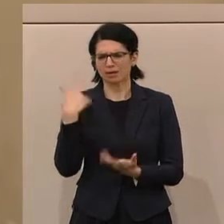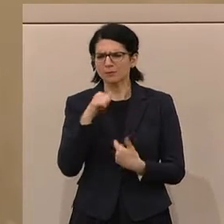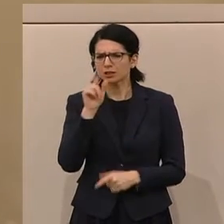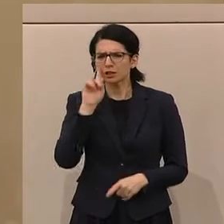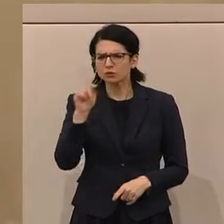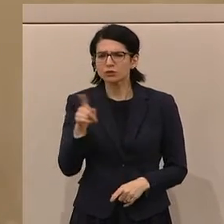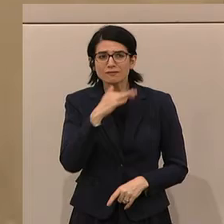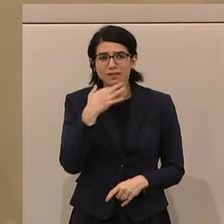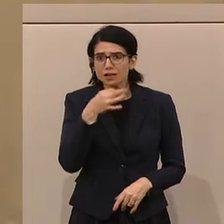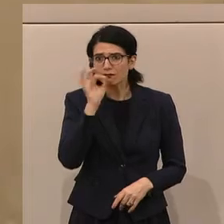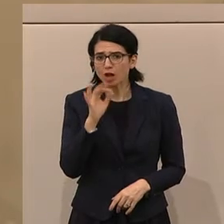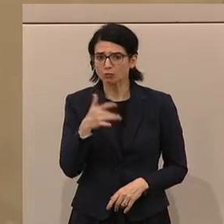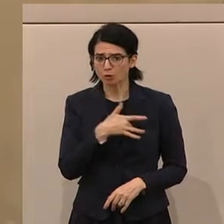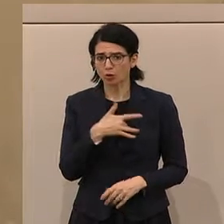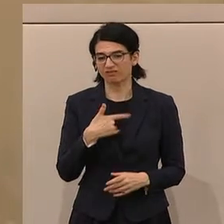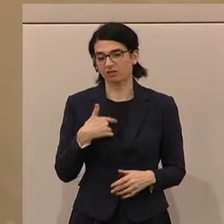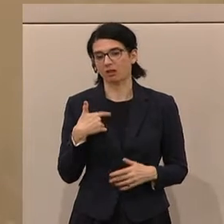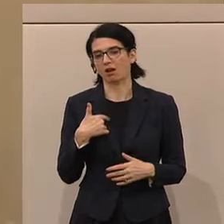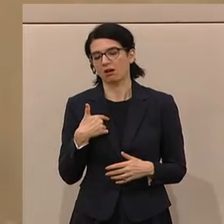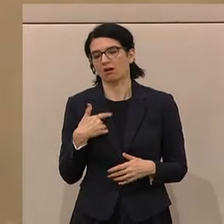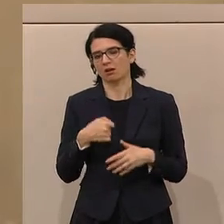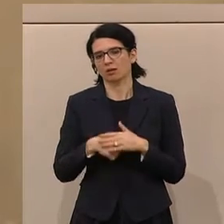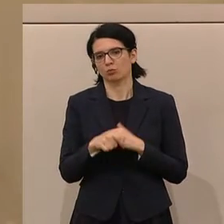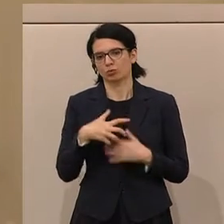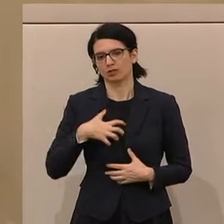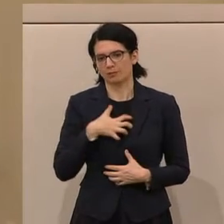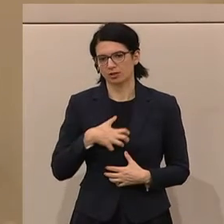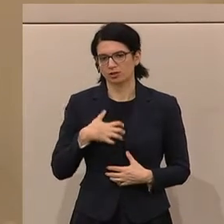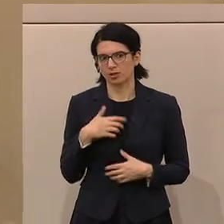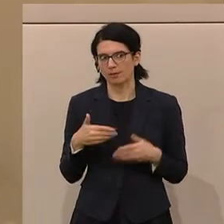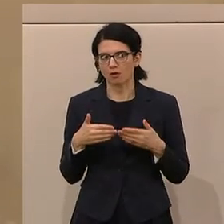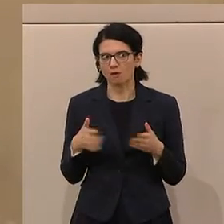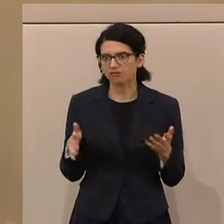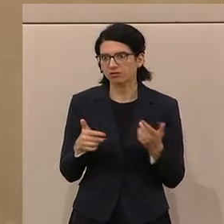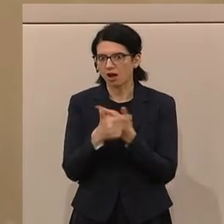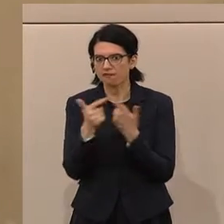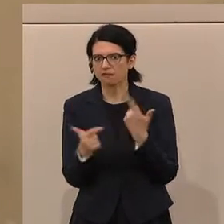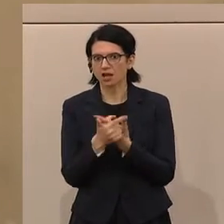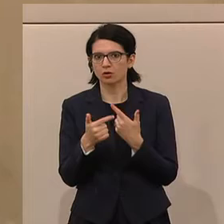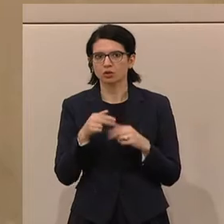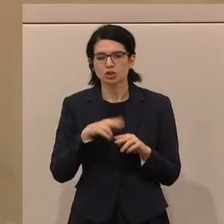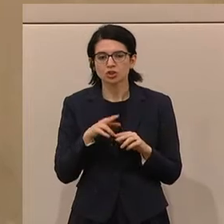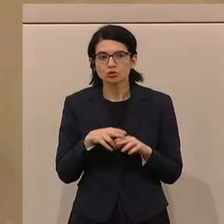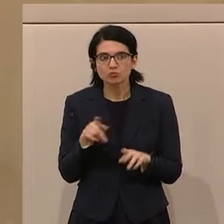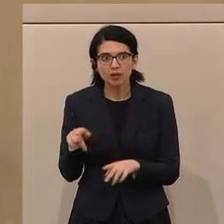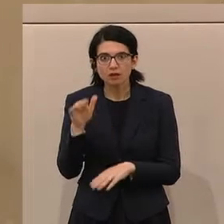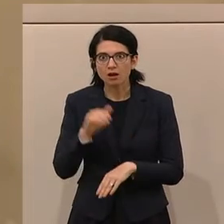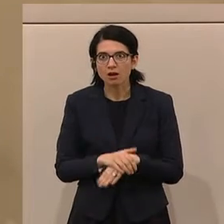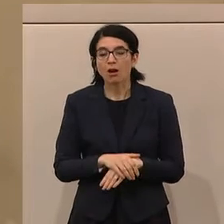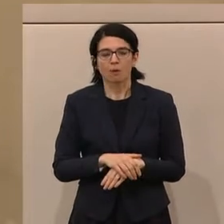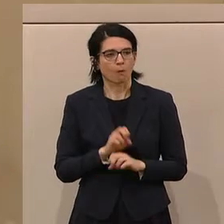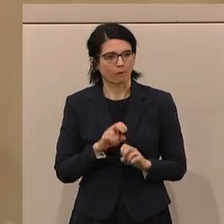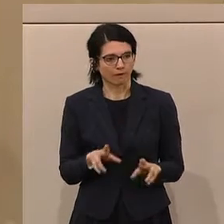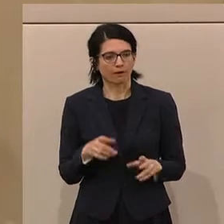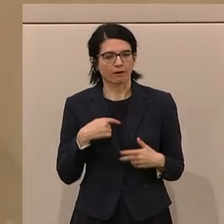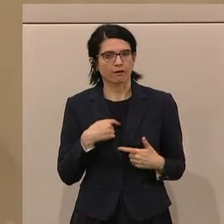gewusst, dass es vielen Frauen so geht. Und allein dann, indem er offen über diese Themen gesprochen hat, indem er aufgeklärt hat, hat ihr das im Nachhinein, hat sie erkannt, auch viel geholfen. Und da